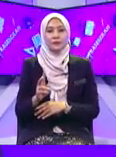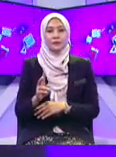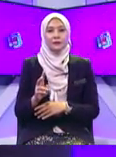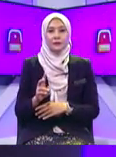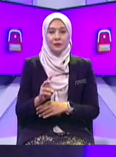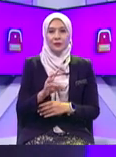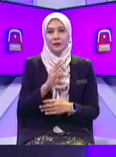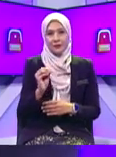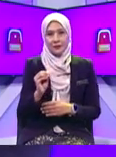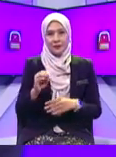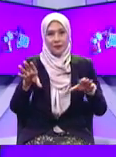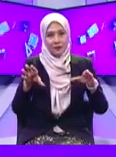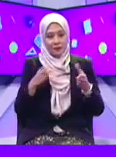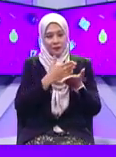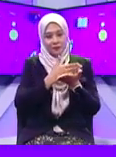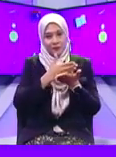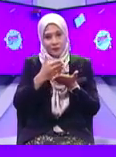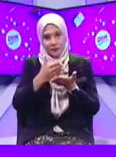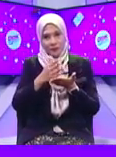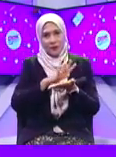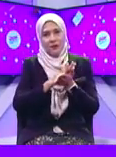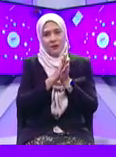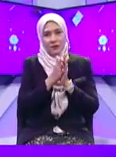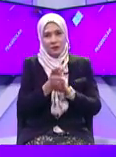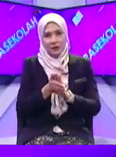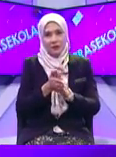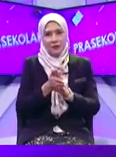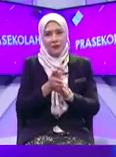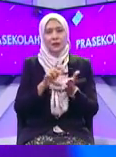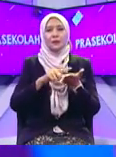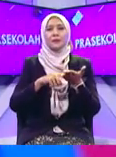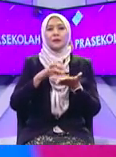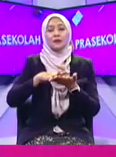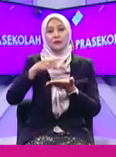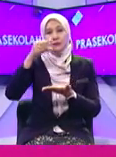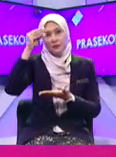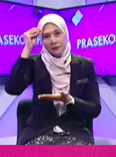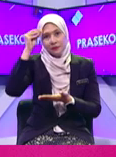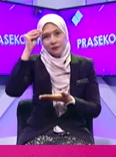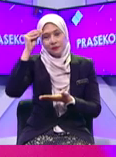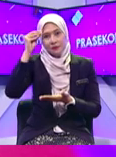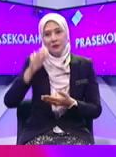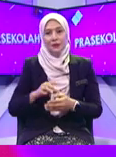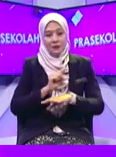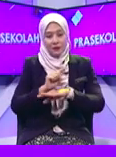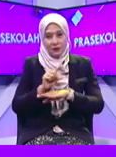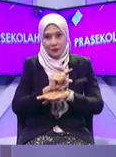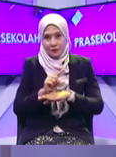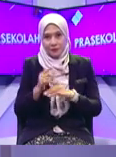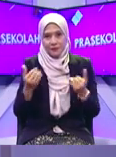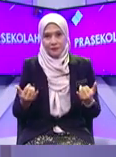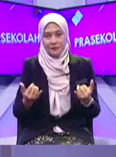tulang Jadi apa yang kita belajar sebentar tadi kita akan aplikasikan yang sekarang ini